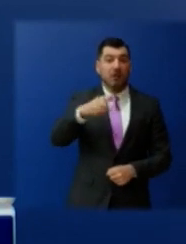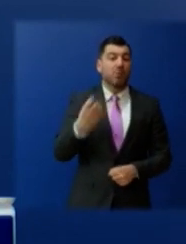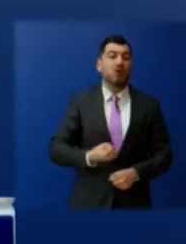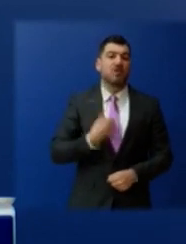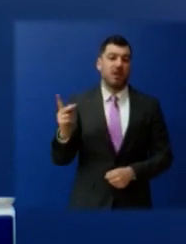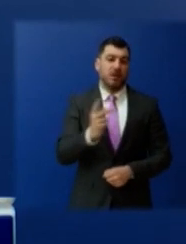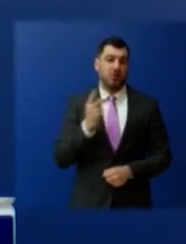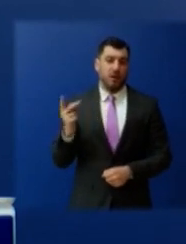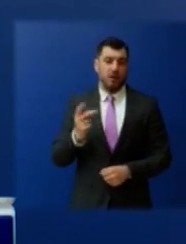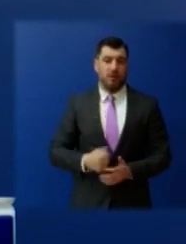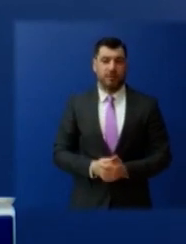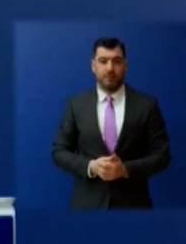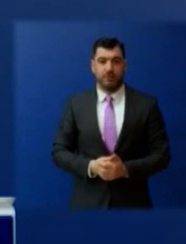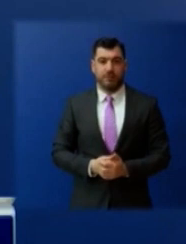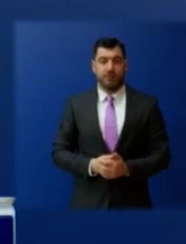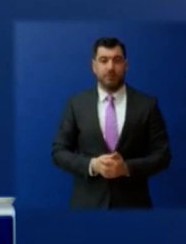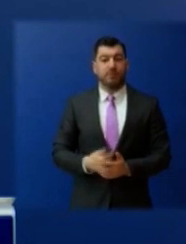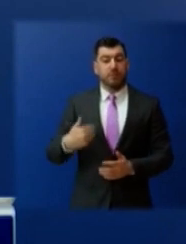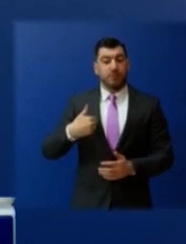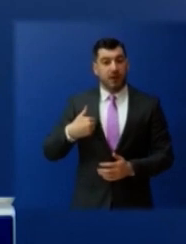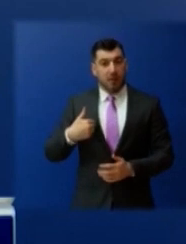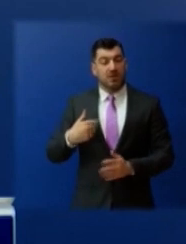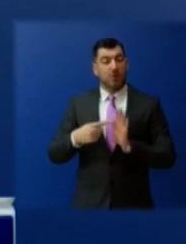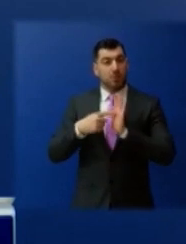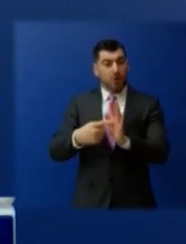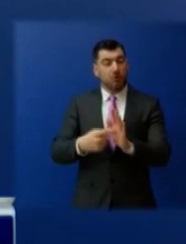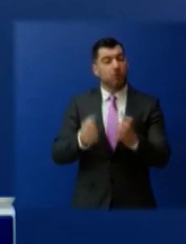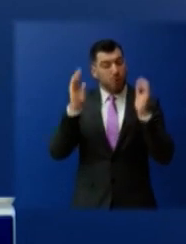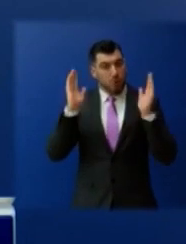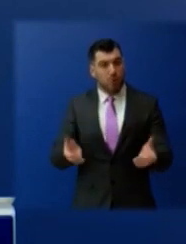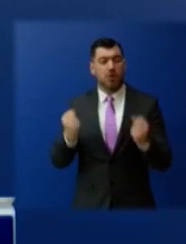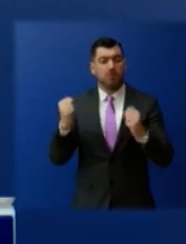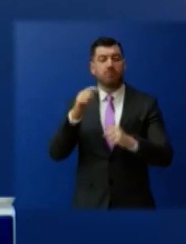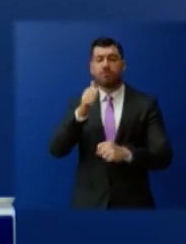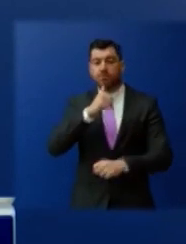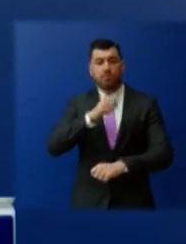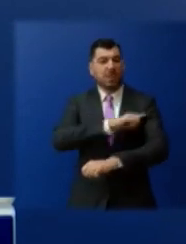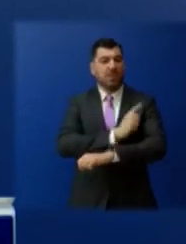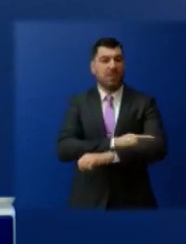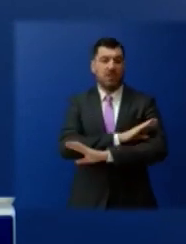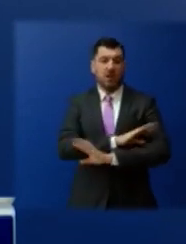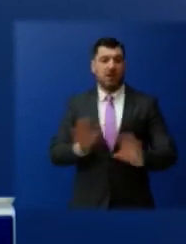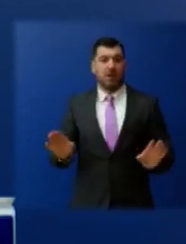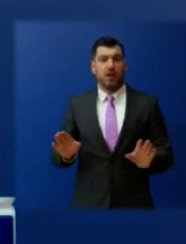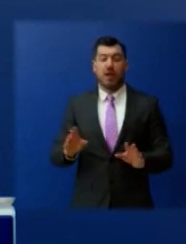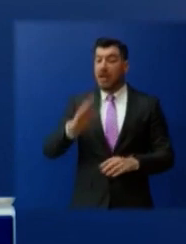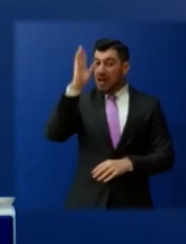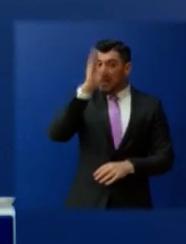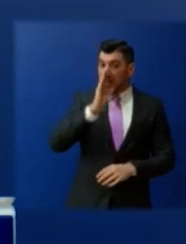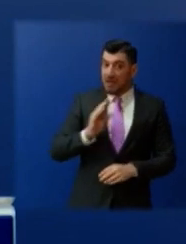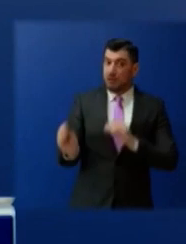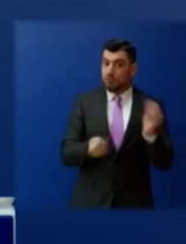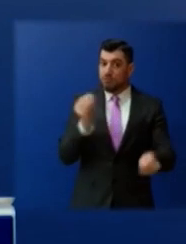βοηθήσουν, θα αναδείξουν ότι θα είμαστε ισχυρότεροι και ανθεκτικότεροι από τα εισαγόμενα προβλήματα, από τις εισαγόμενες κρίσεις που επιμένουν να